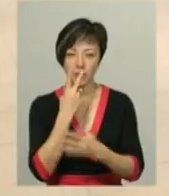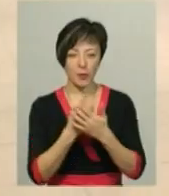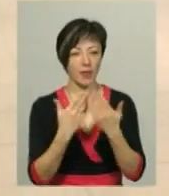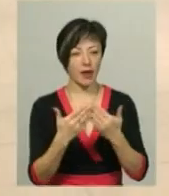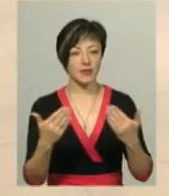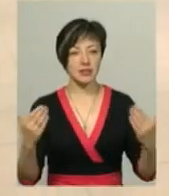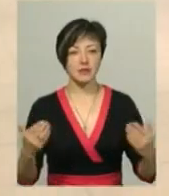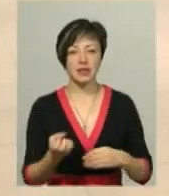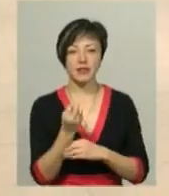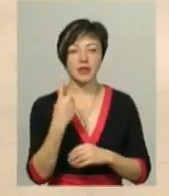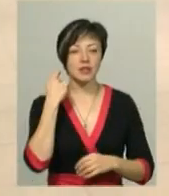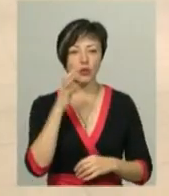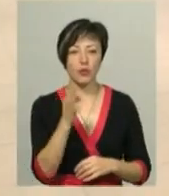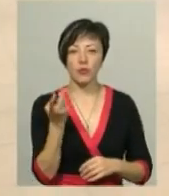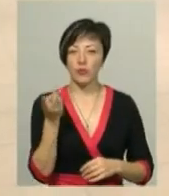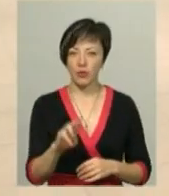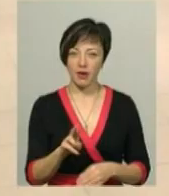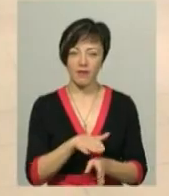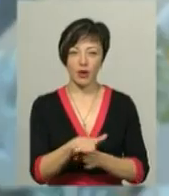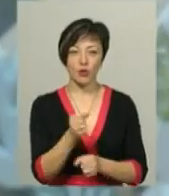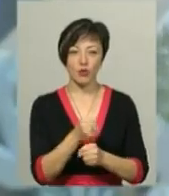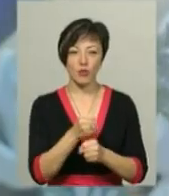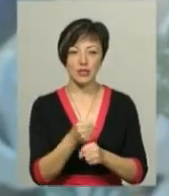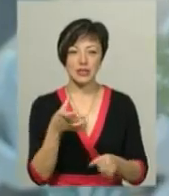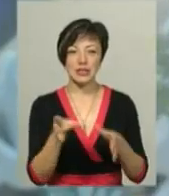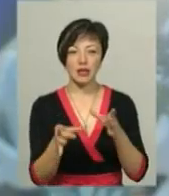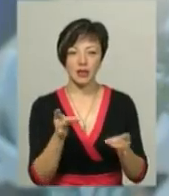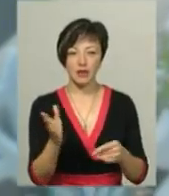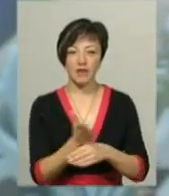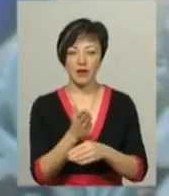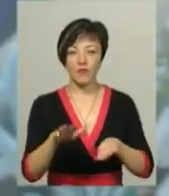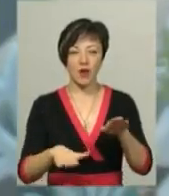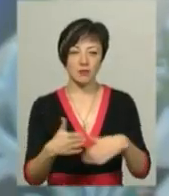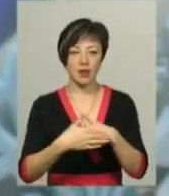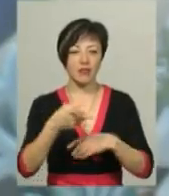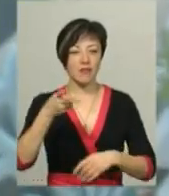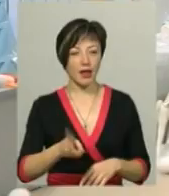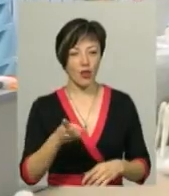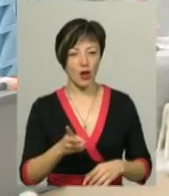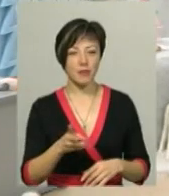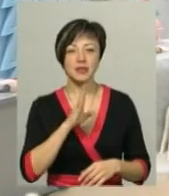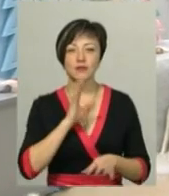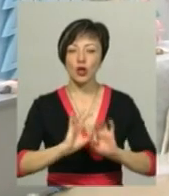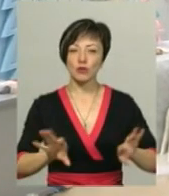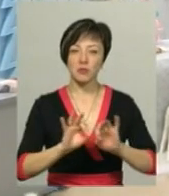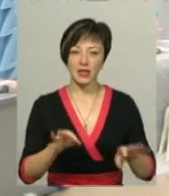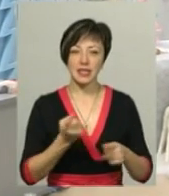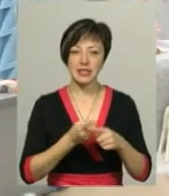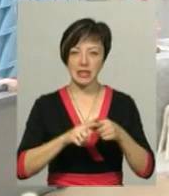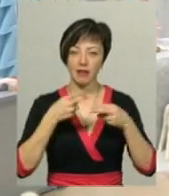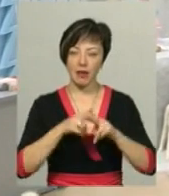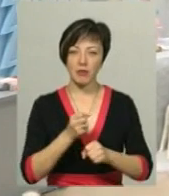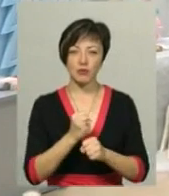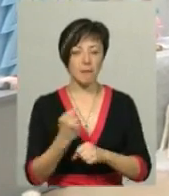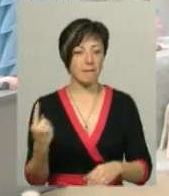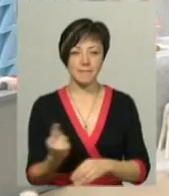виставці. 12-річна Ольга Гончар виконала роботу з глини. Її виріб важить приблизно 2 кілограми. Дівчина розповідає, в цій техніці